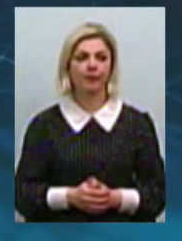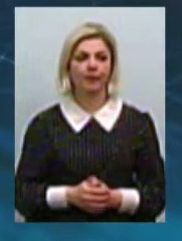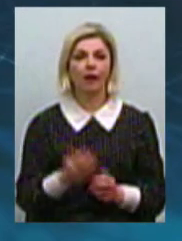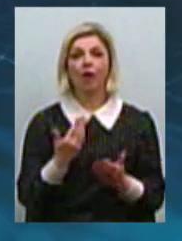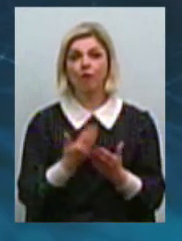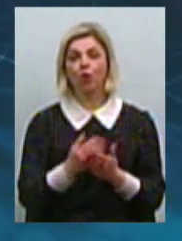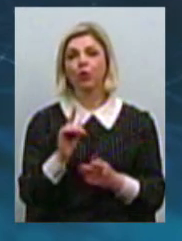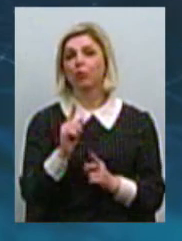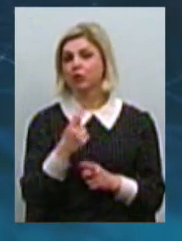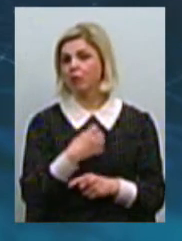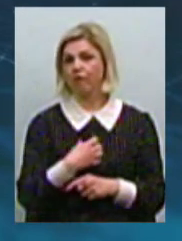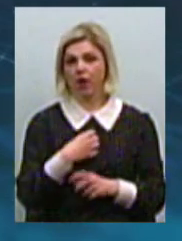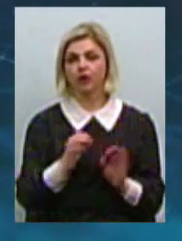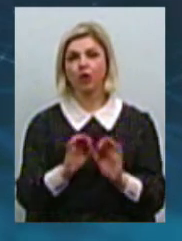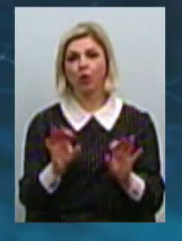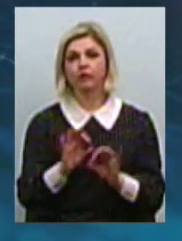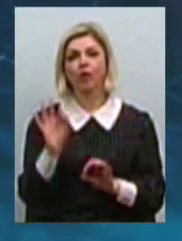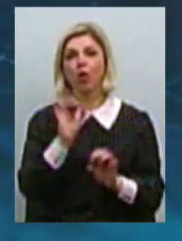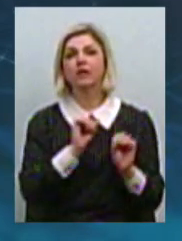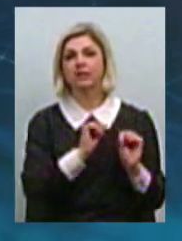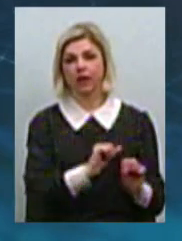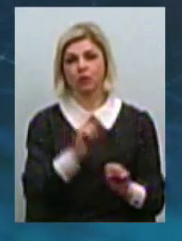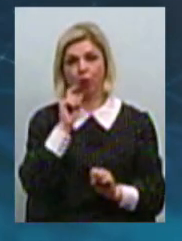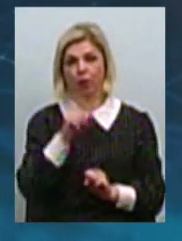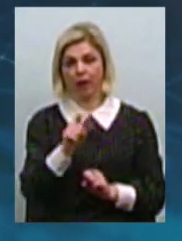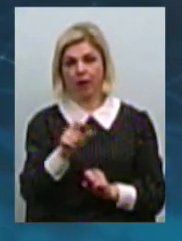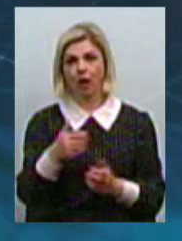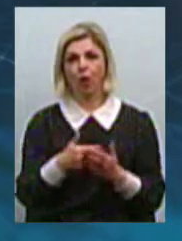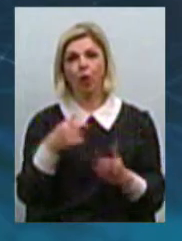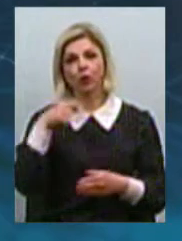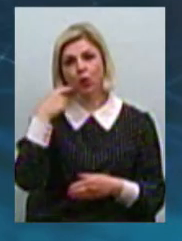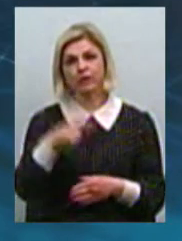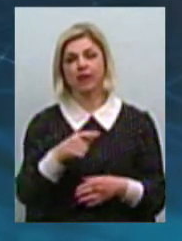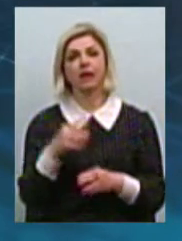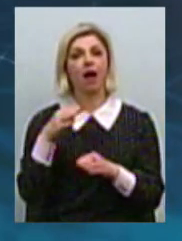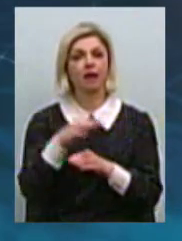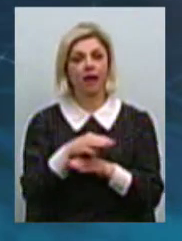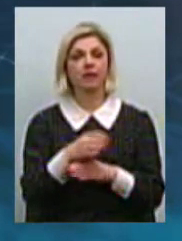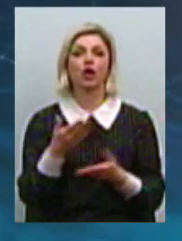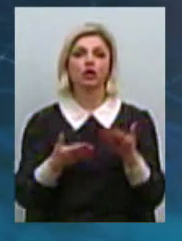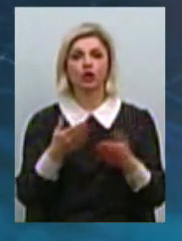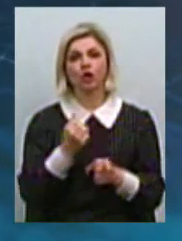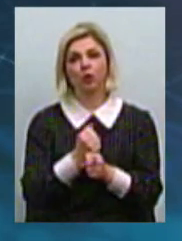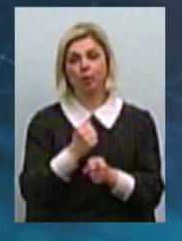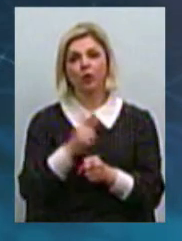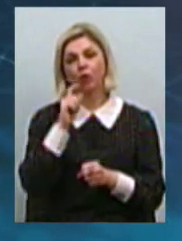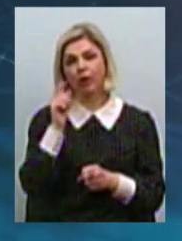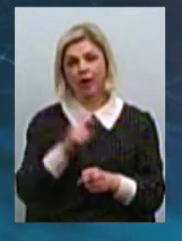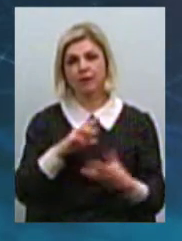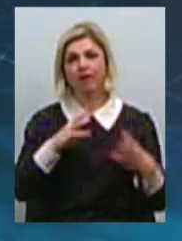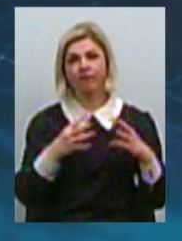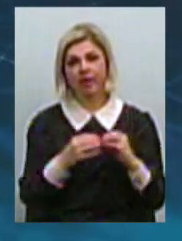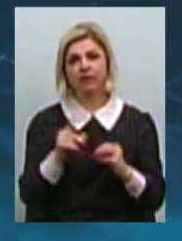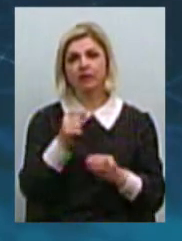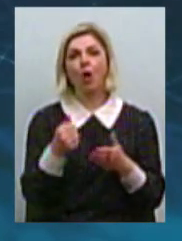Отже, про те, чому важливо розповідати про захисників України від російської агресії, чи зробили українці висновки з історії боротьби нашого народу за